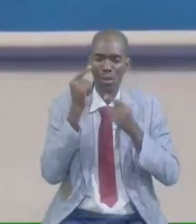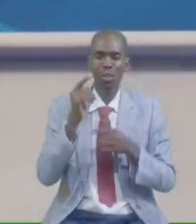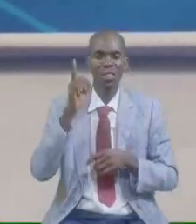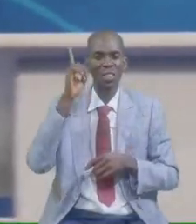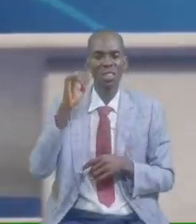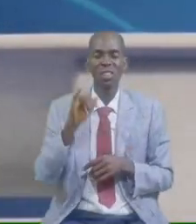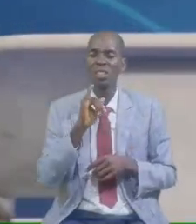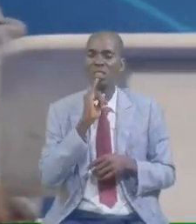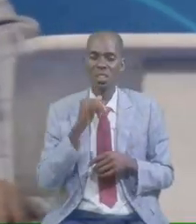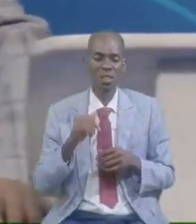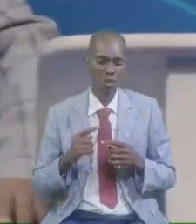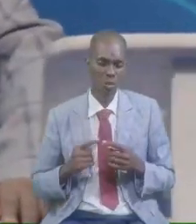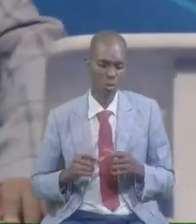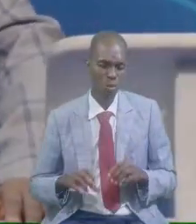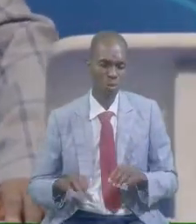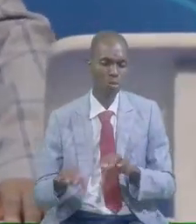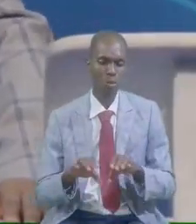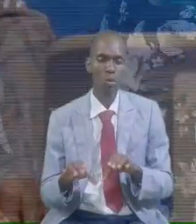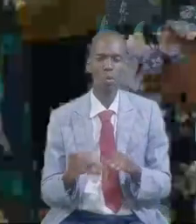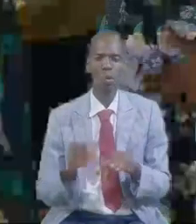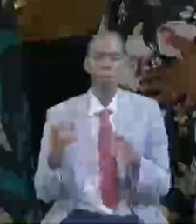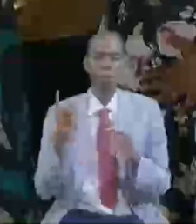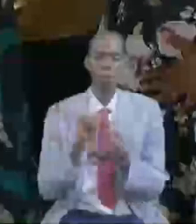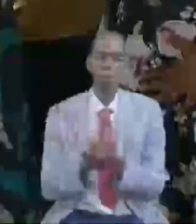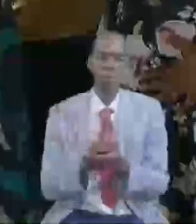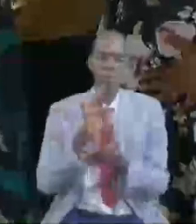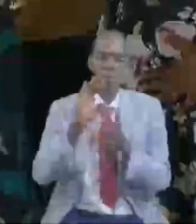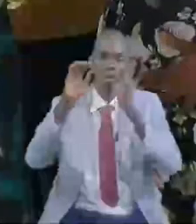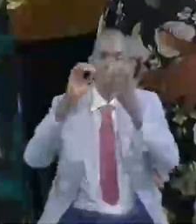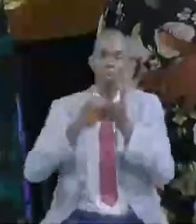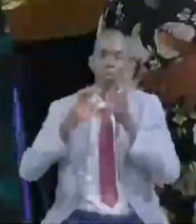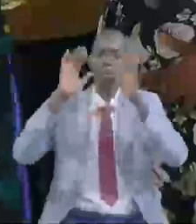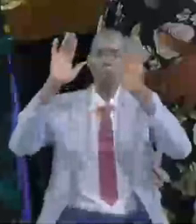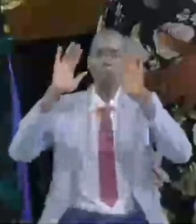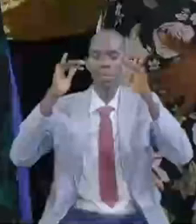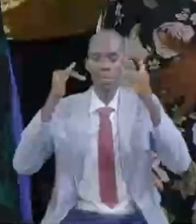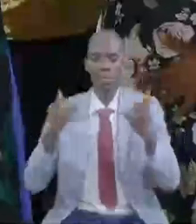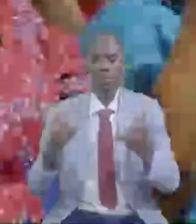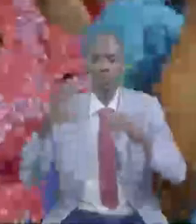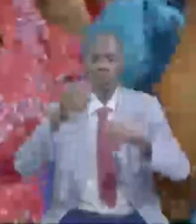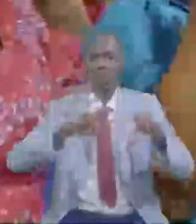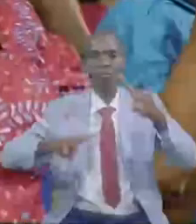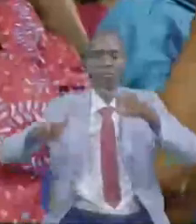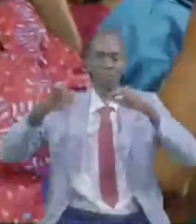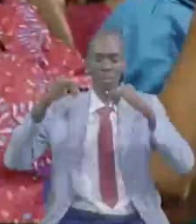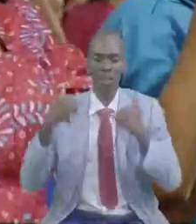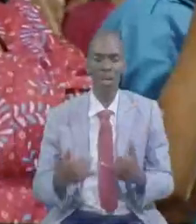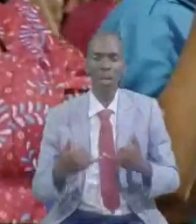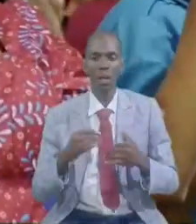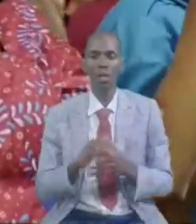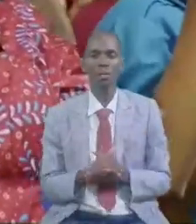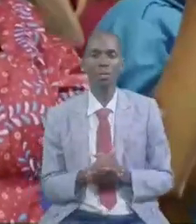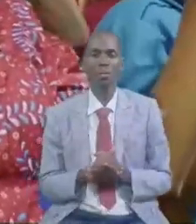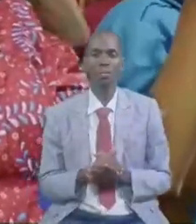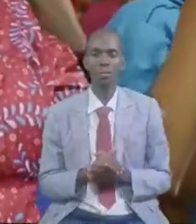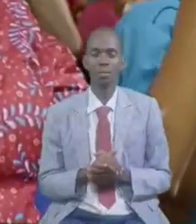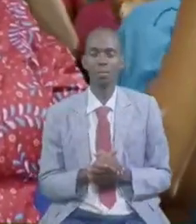Il fera cette chose dans ta vie. Crie maintenant.